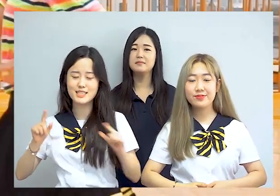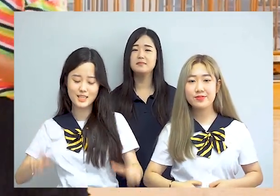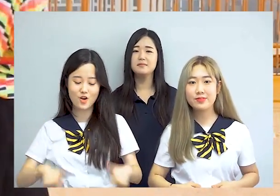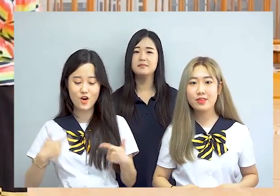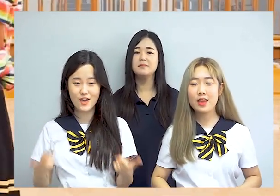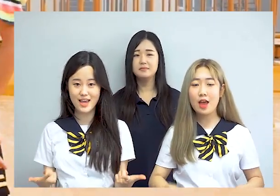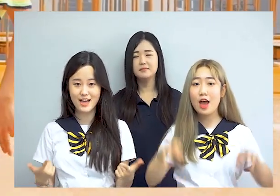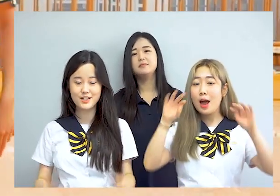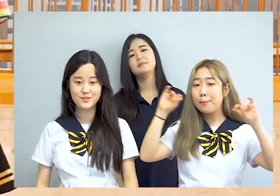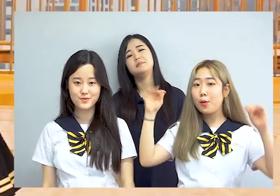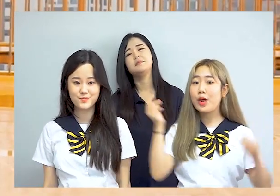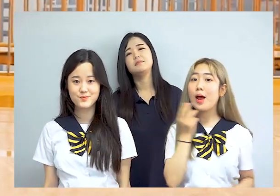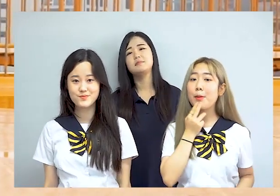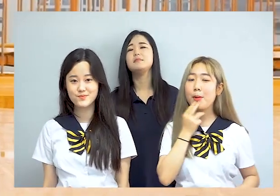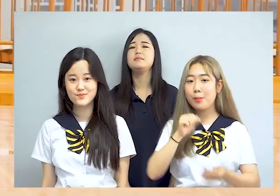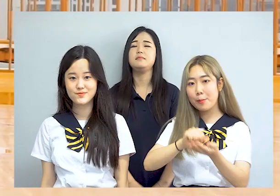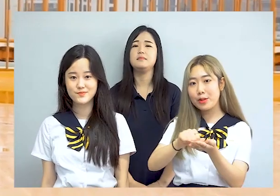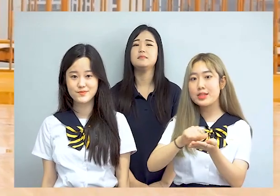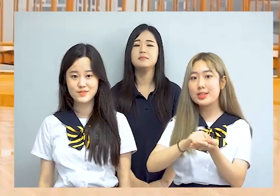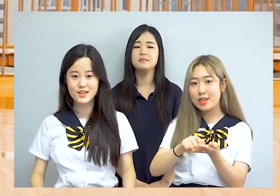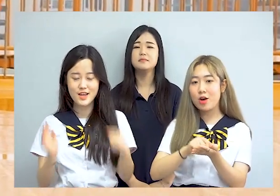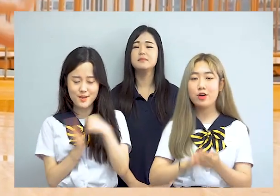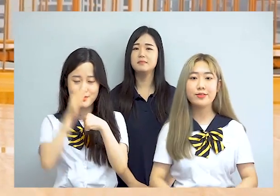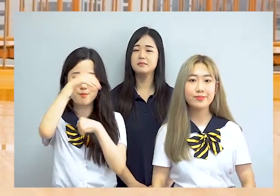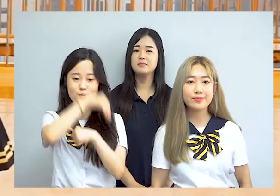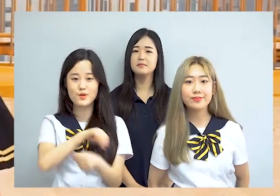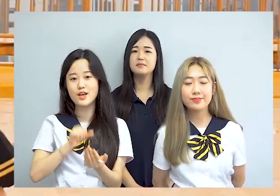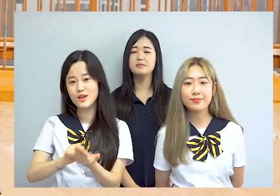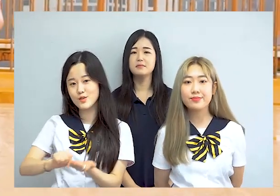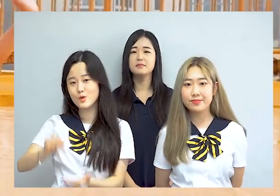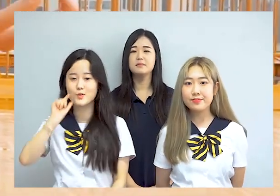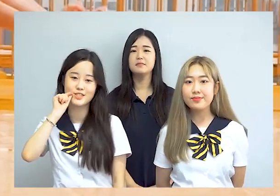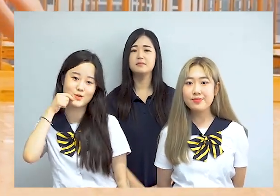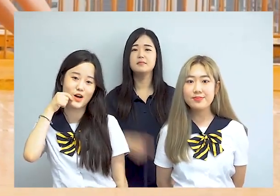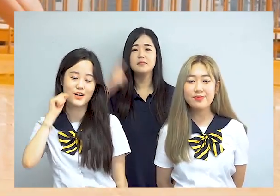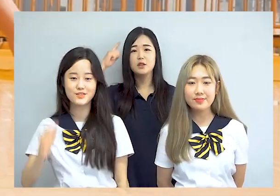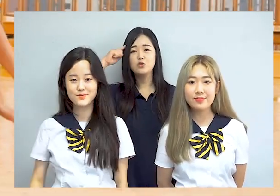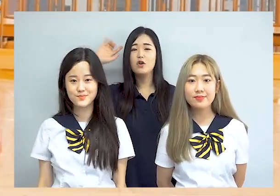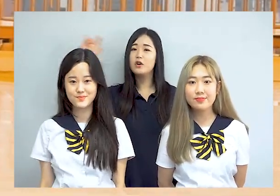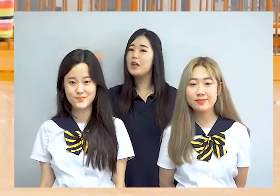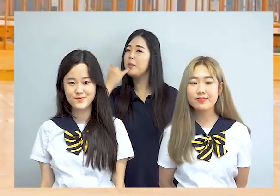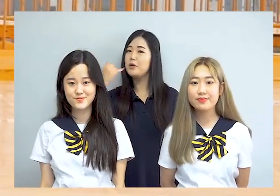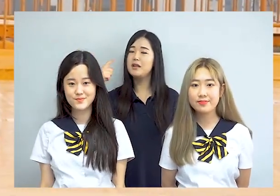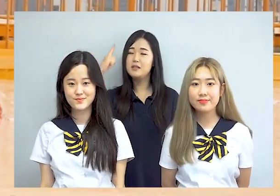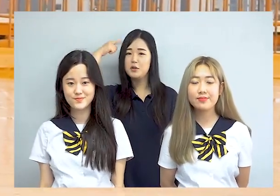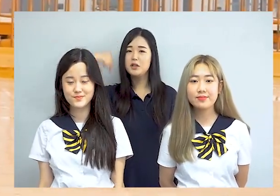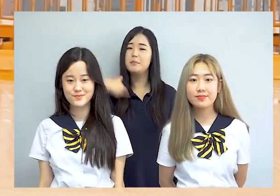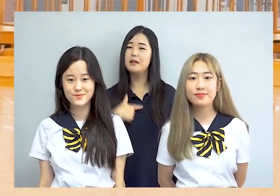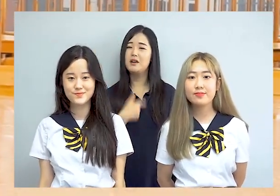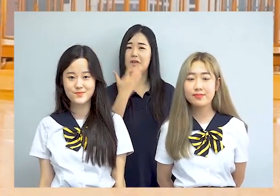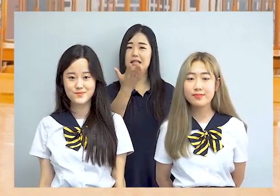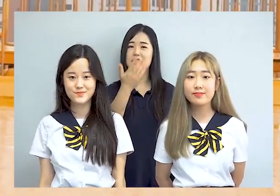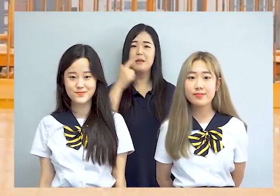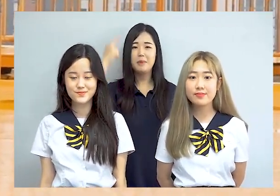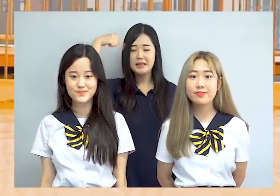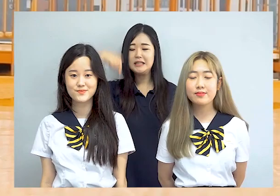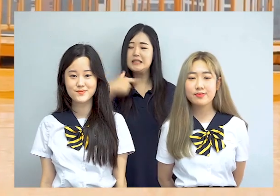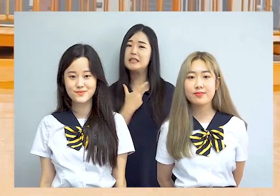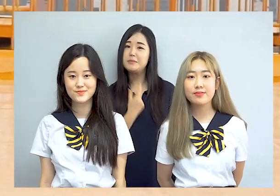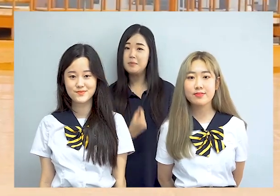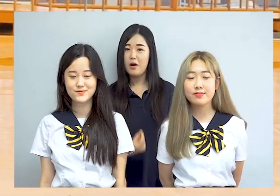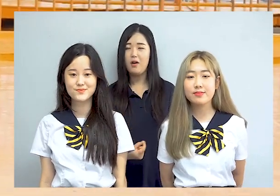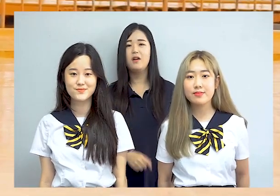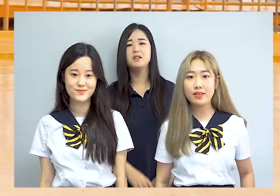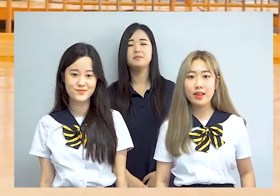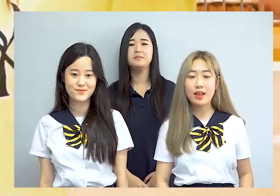구하러 가지 않을 거야. 모래 위 펴펴펴 편지를 써. 밀물이 밀려와도 못 지워. 추억이 될 뻔한 첫 느낌 너랑 다시 한번